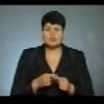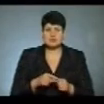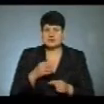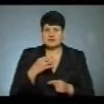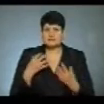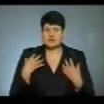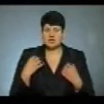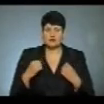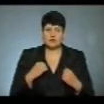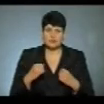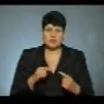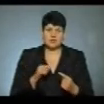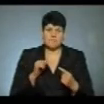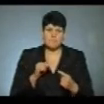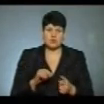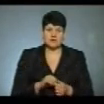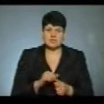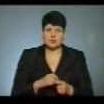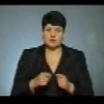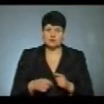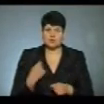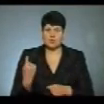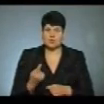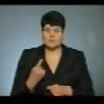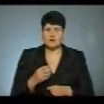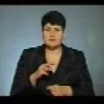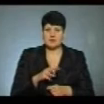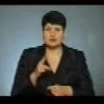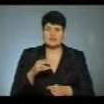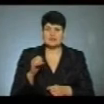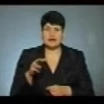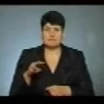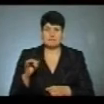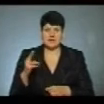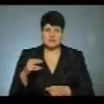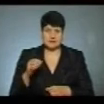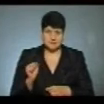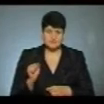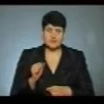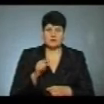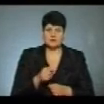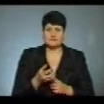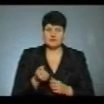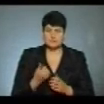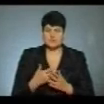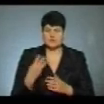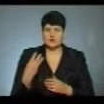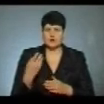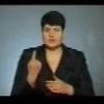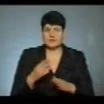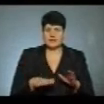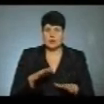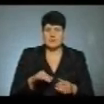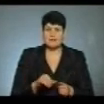начальник управління протидії наркозлочинності поліції області Михайло Демида. За його словами, оперативники вилучили понад кілограм наркотиків.